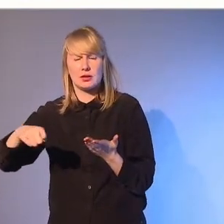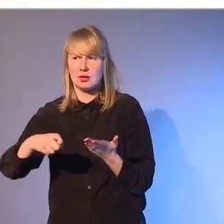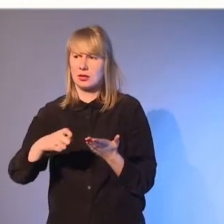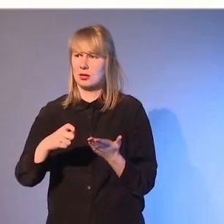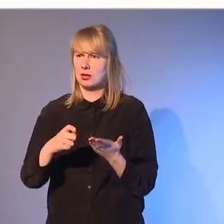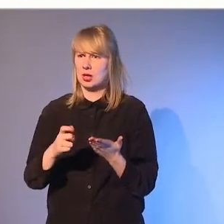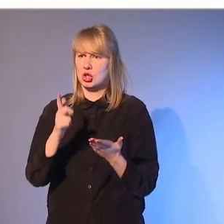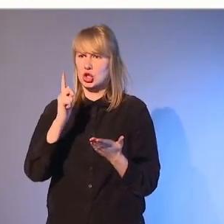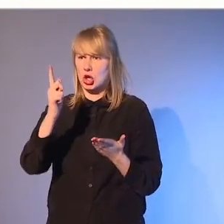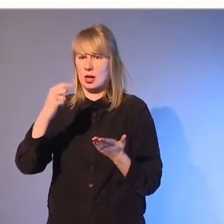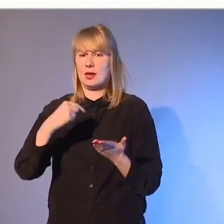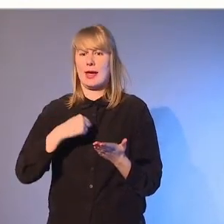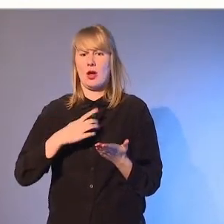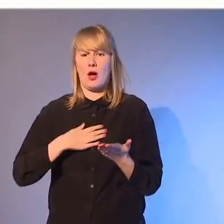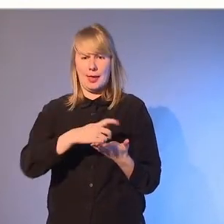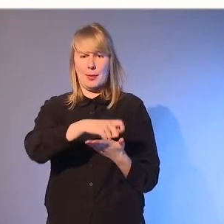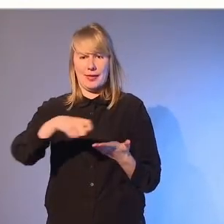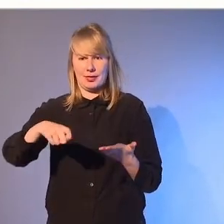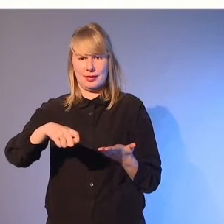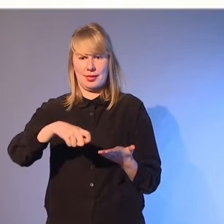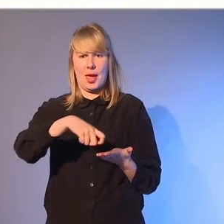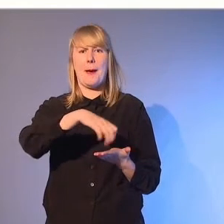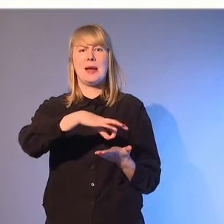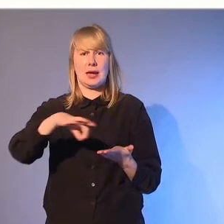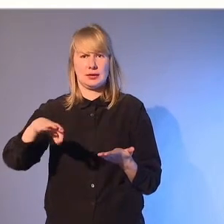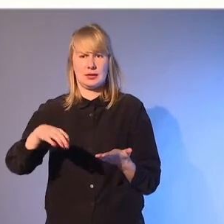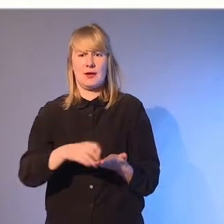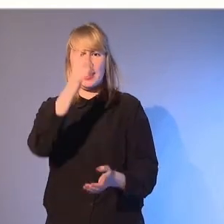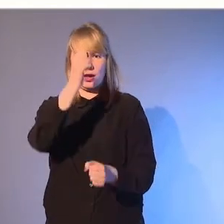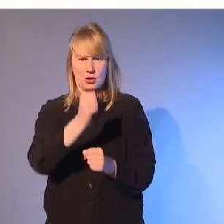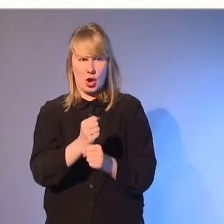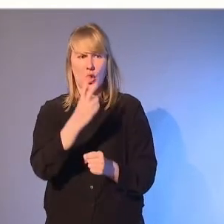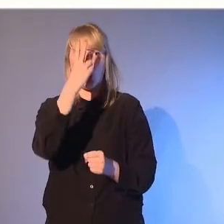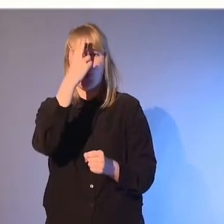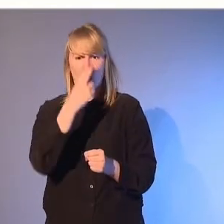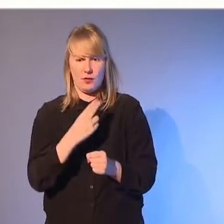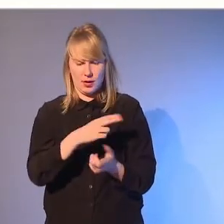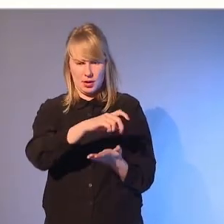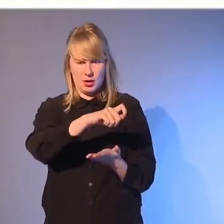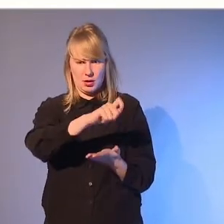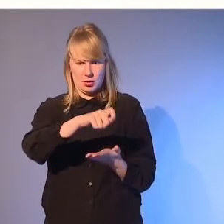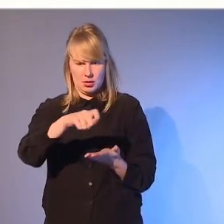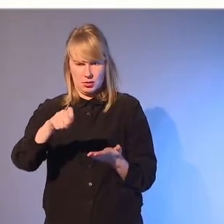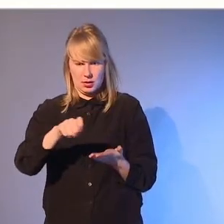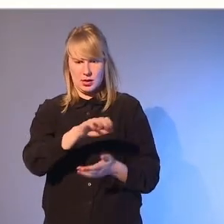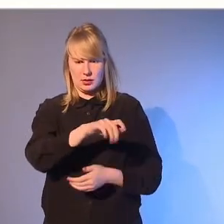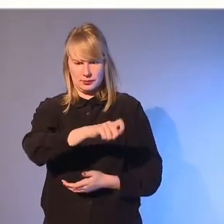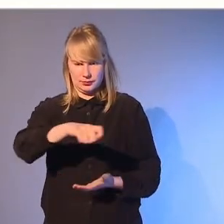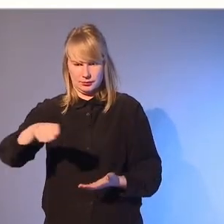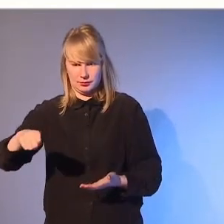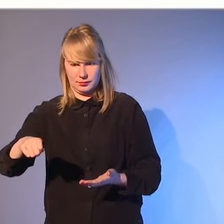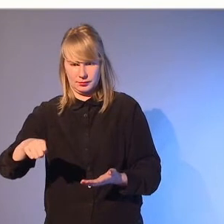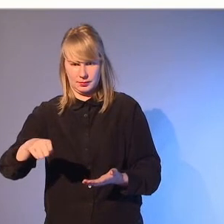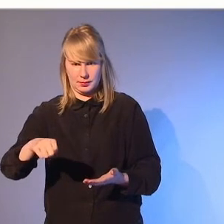fordi jeg hadde penn og blekk. Og hver gang jeg skulle prøve å forme en bokstav, så sørte jeg